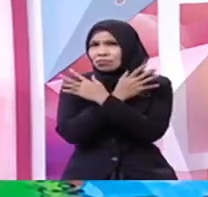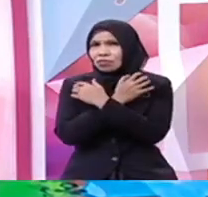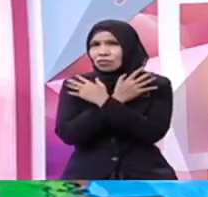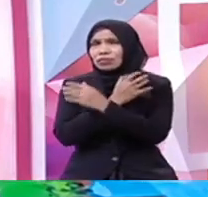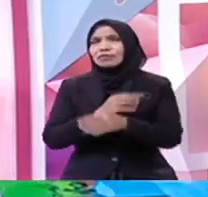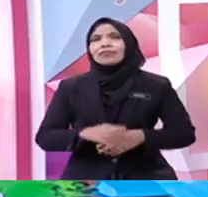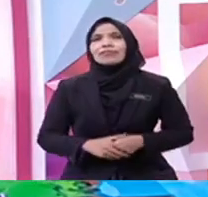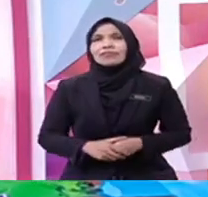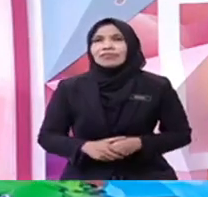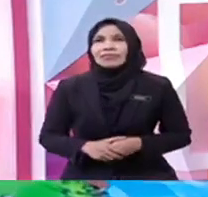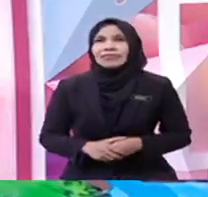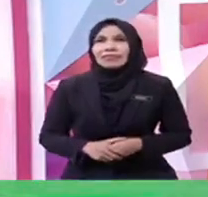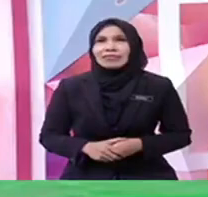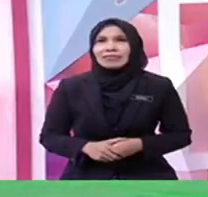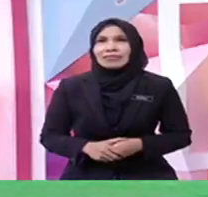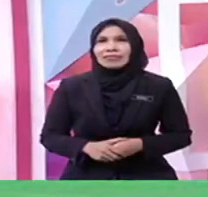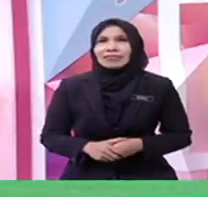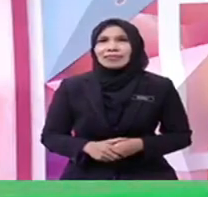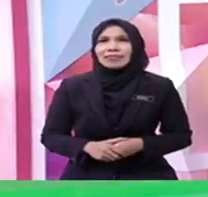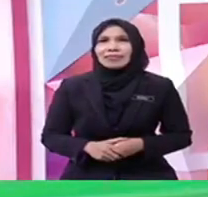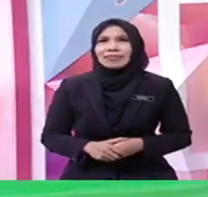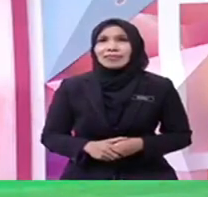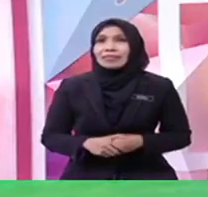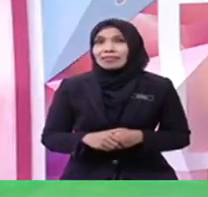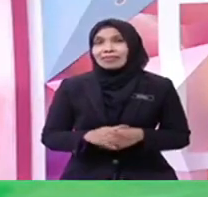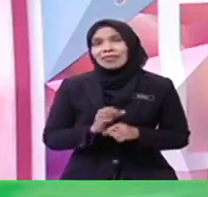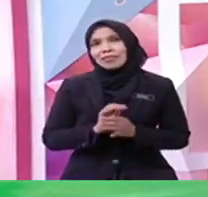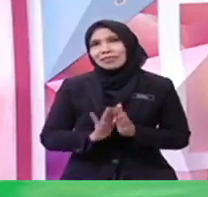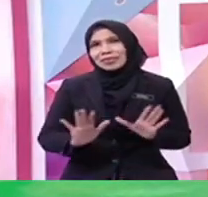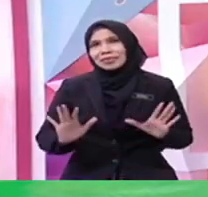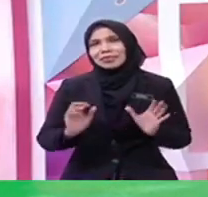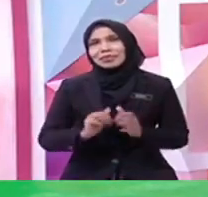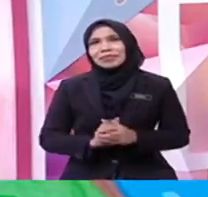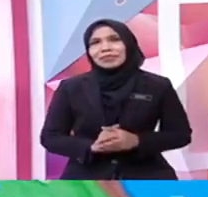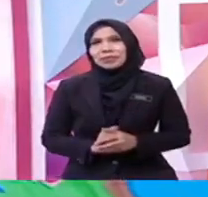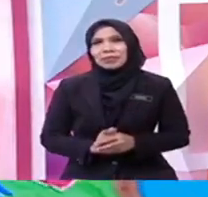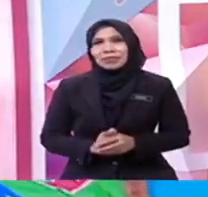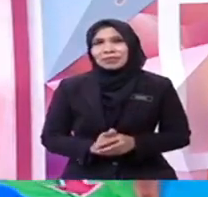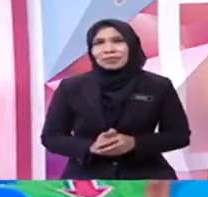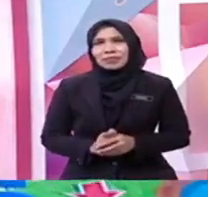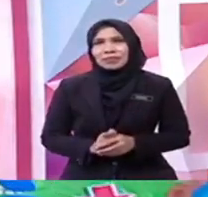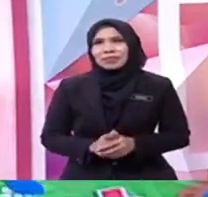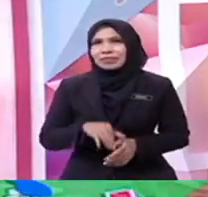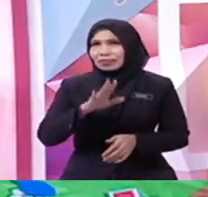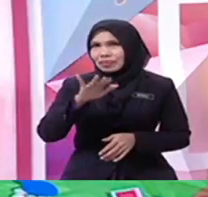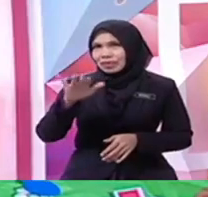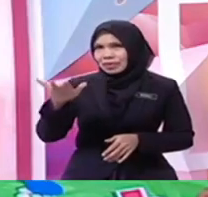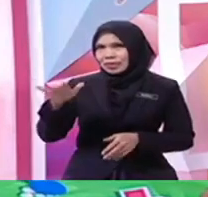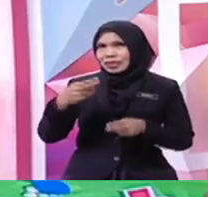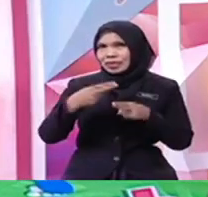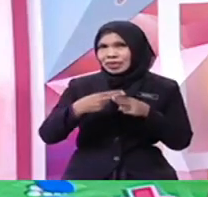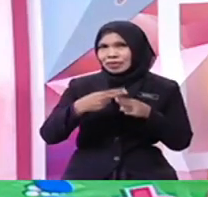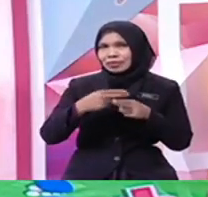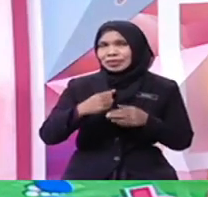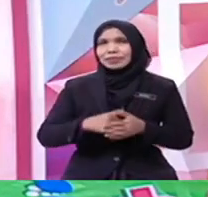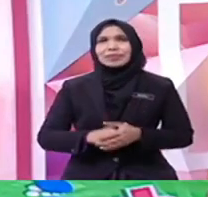123 Oh oke sekarang saya kemungkinan pihak habis